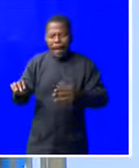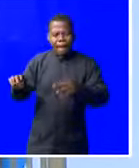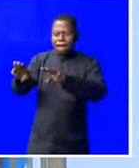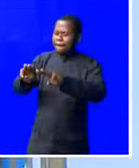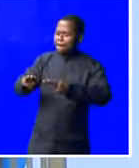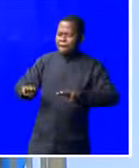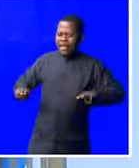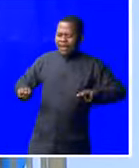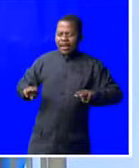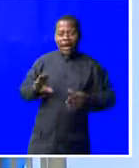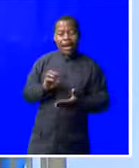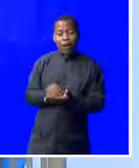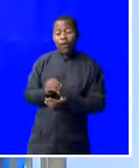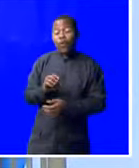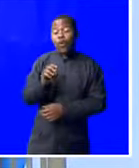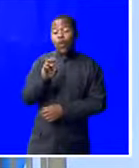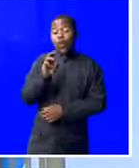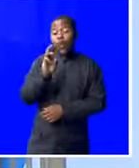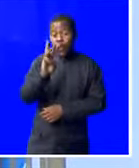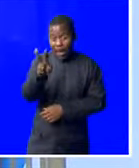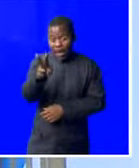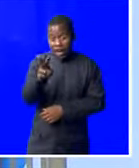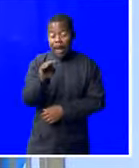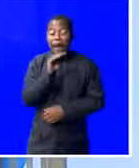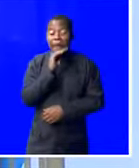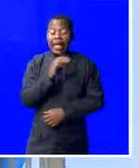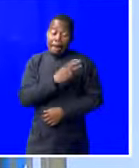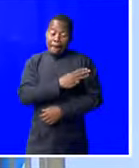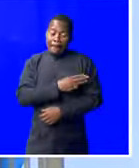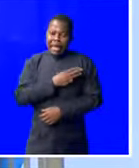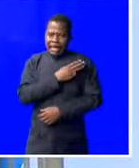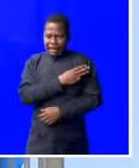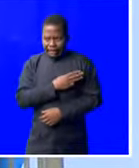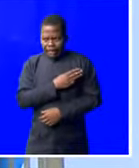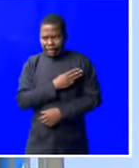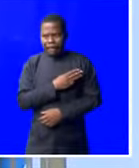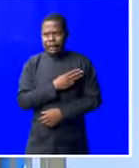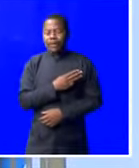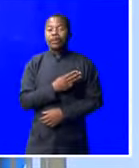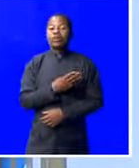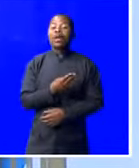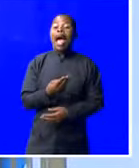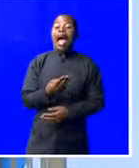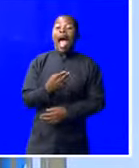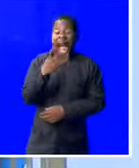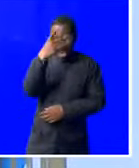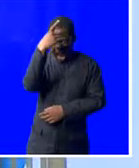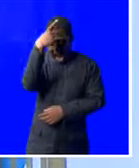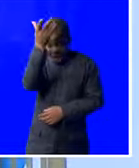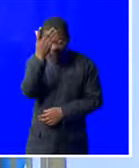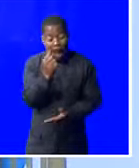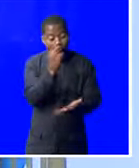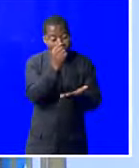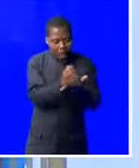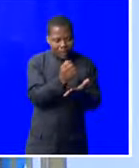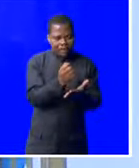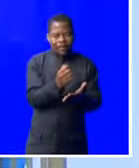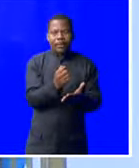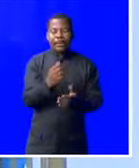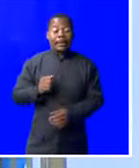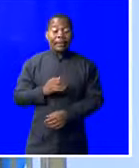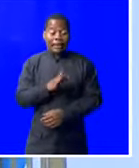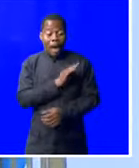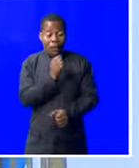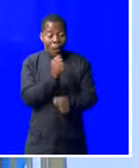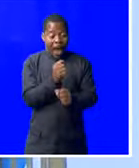sicela nje ukuthi mane sakhelwe kwekuthi kube nekwesaba la kulelo hovisi ungendi lokufunwa nguwe